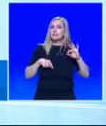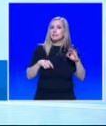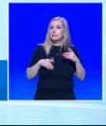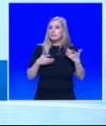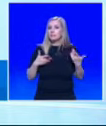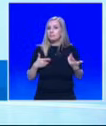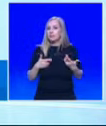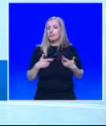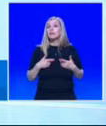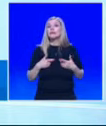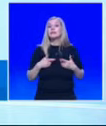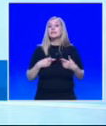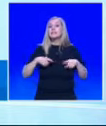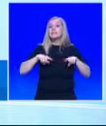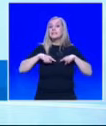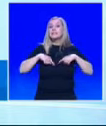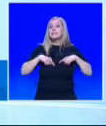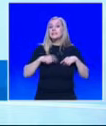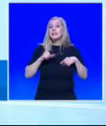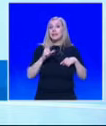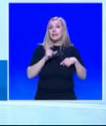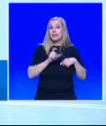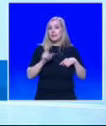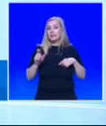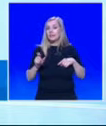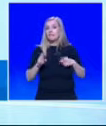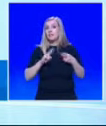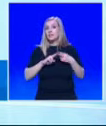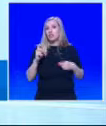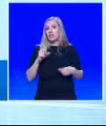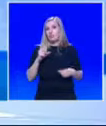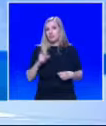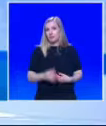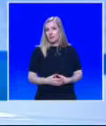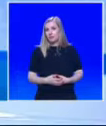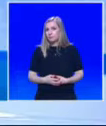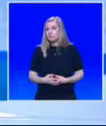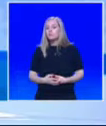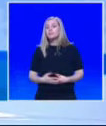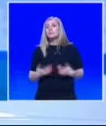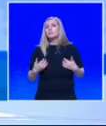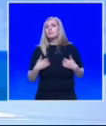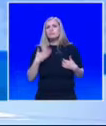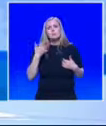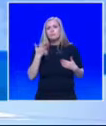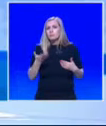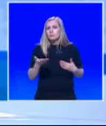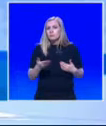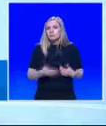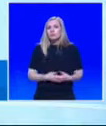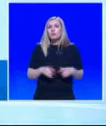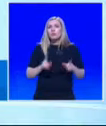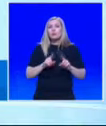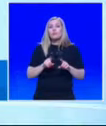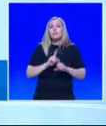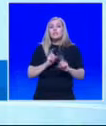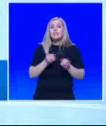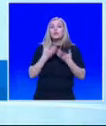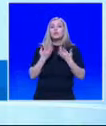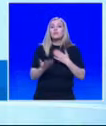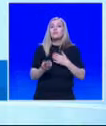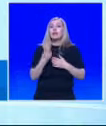доминантно съдиите на България за бъдеще във Висшия съдебен съвет. Това тази теза е обаче, която излагате, което не се случи